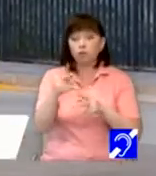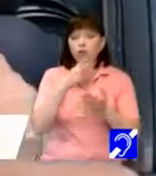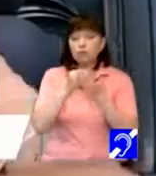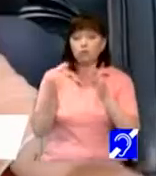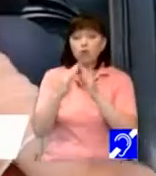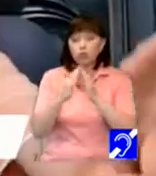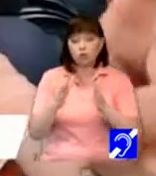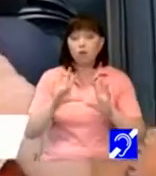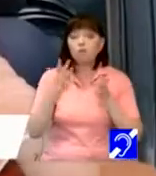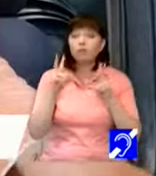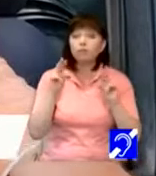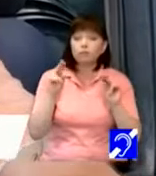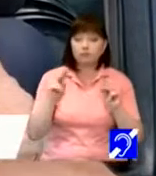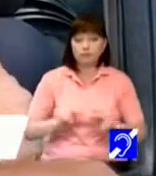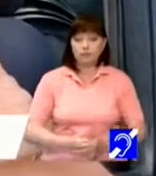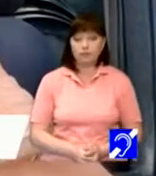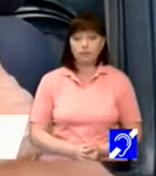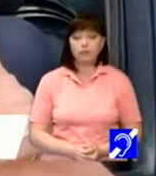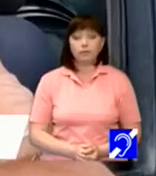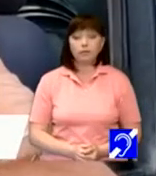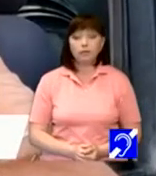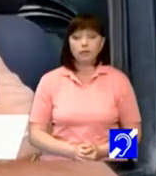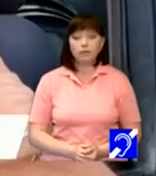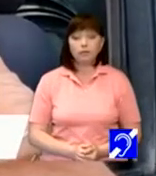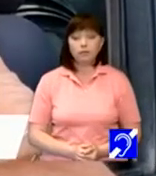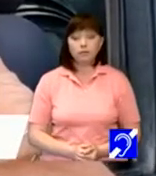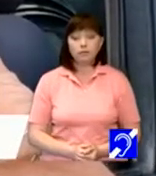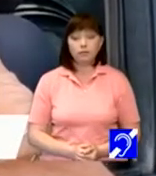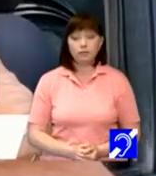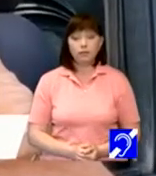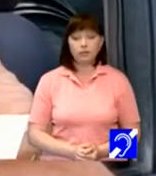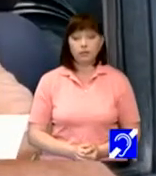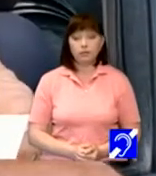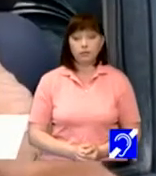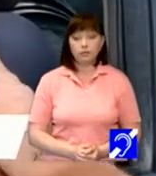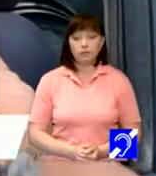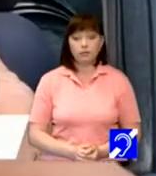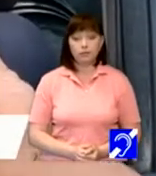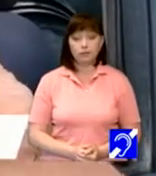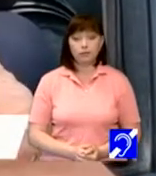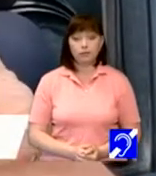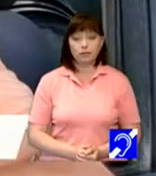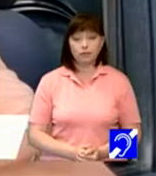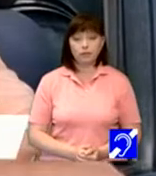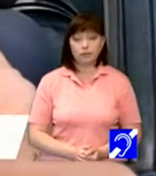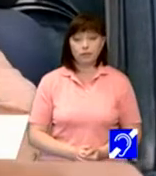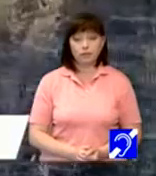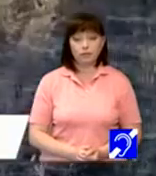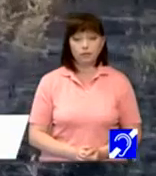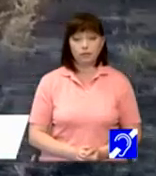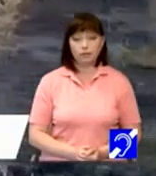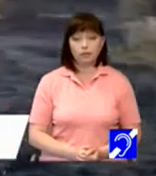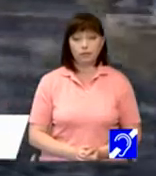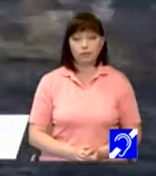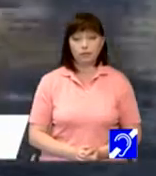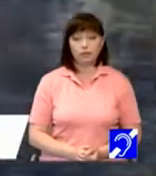afectate. 3 incendios, este a sido el más grande, el de esta zona de aquí bajo. El aire lo ha empujado hacia el pueblo, ha habido que